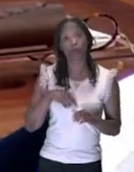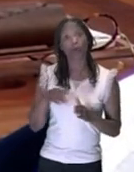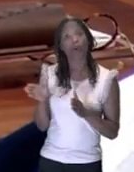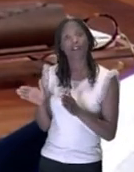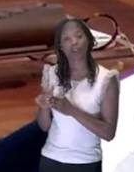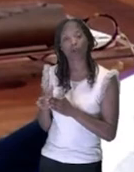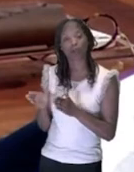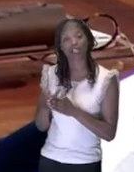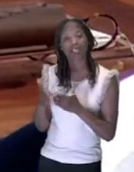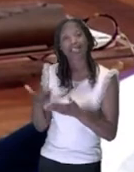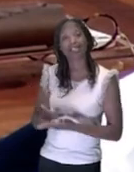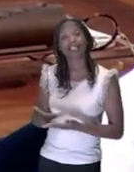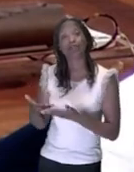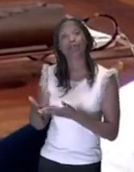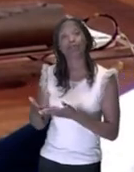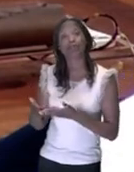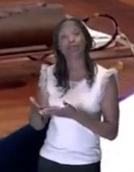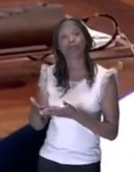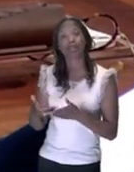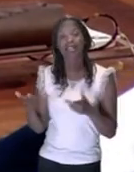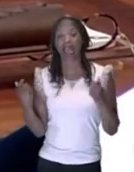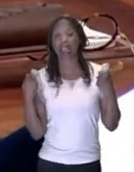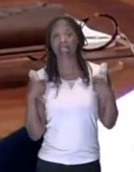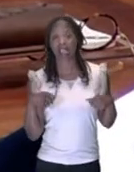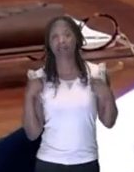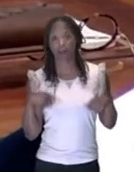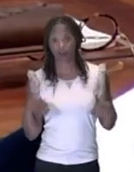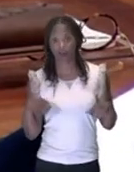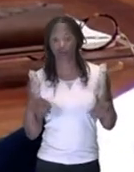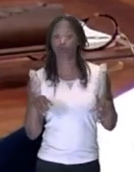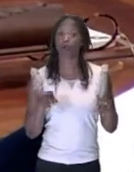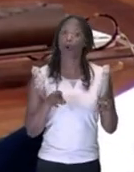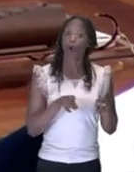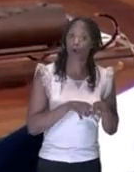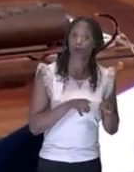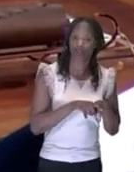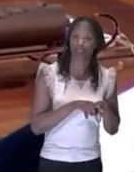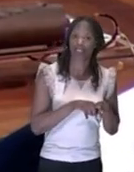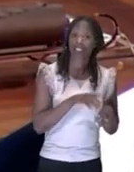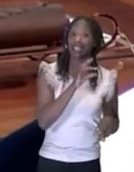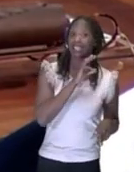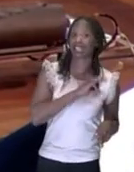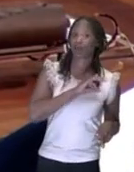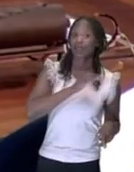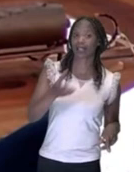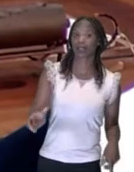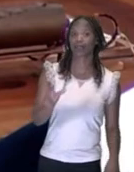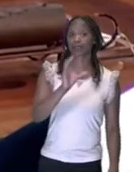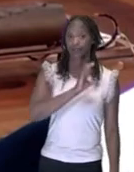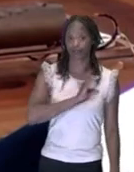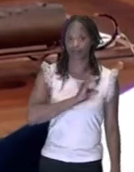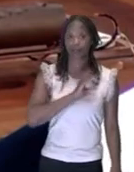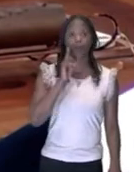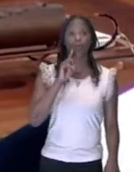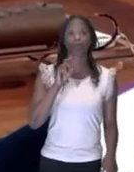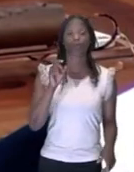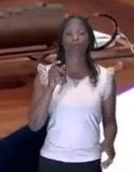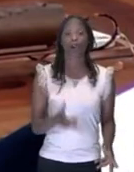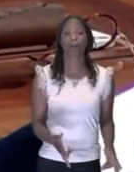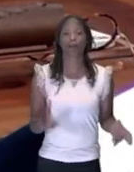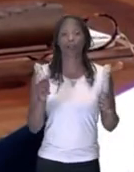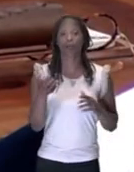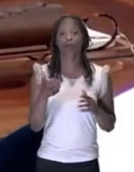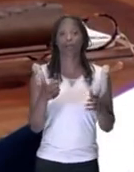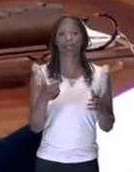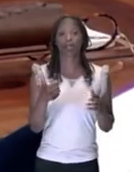dépenses engagées et également des recettes qui étaient perçues pour le premier semestre. Et